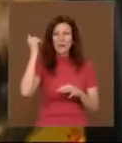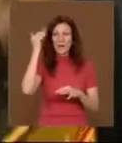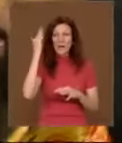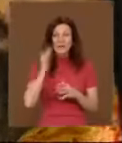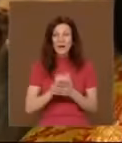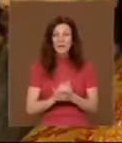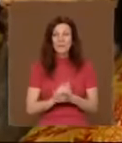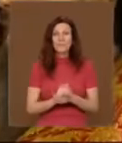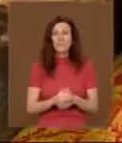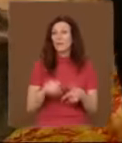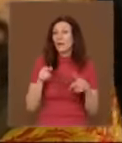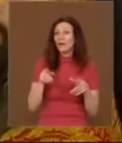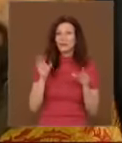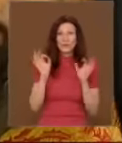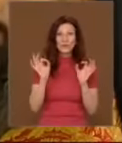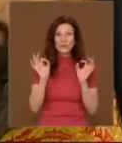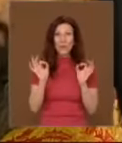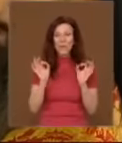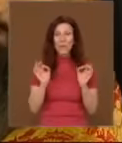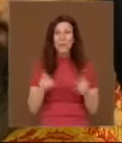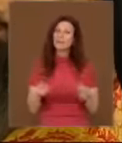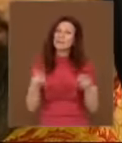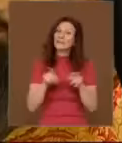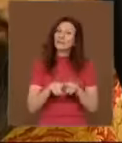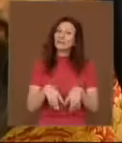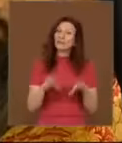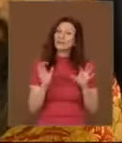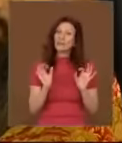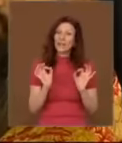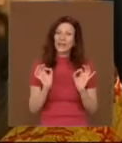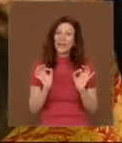А в този момент също така се